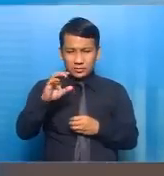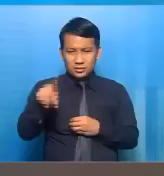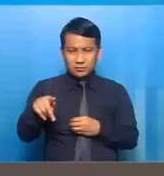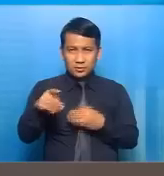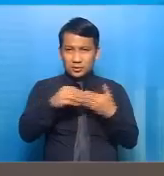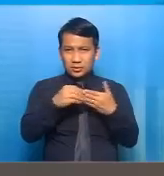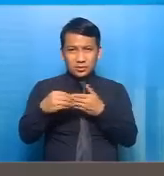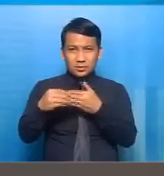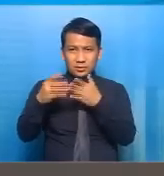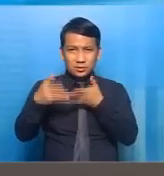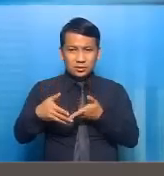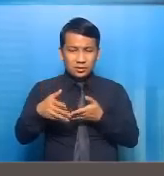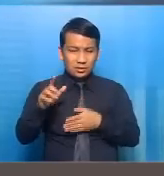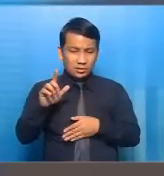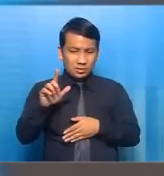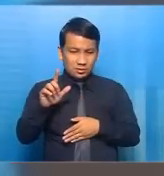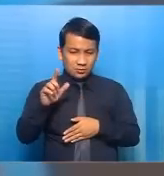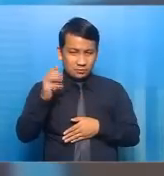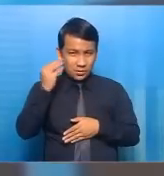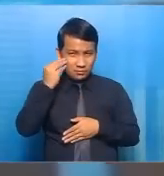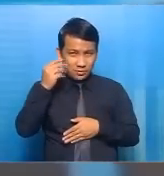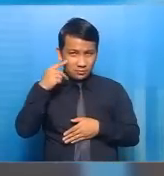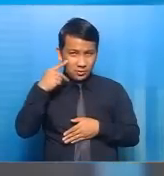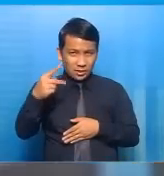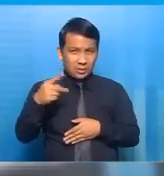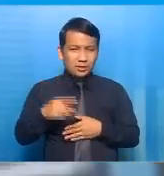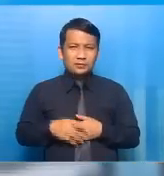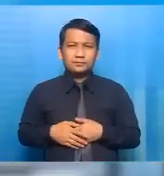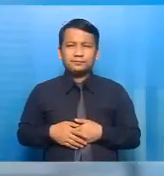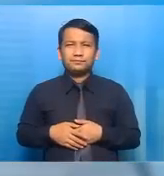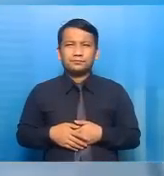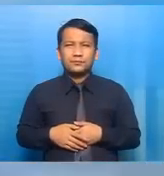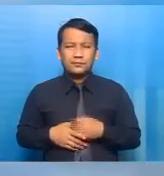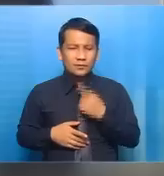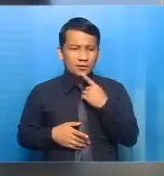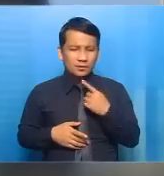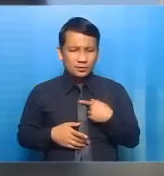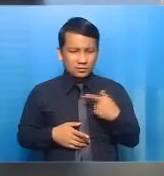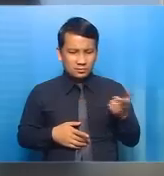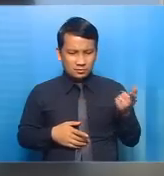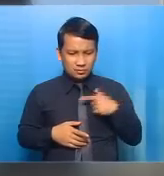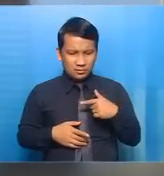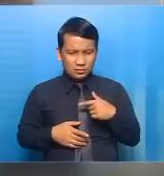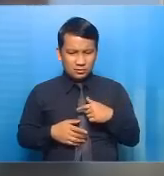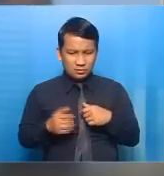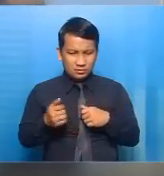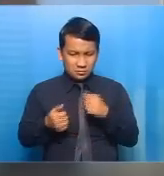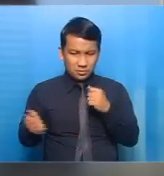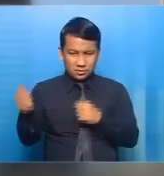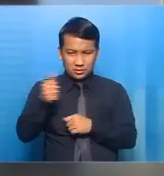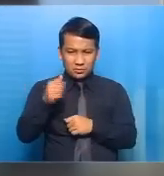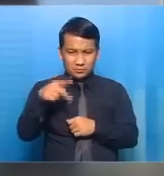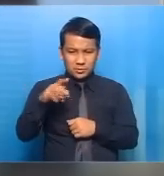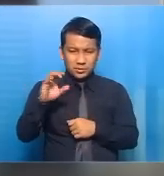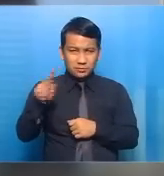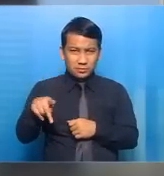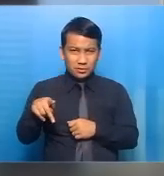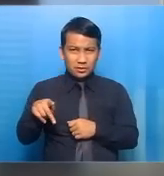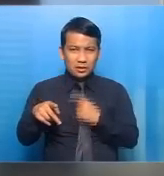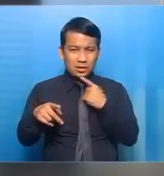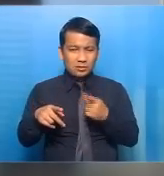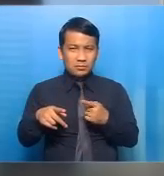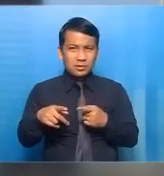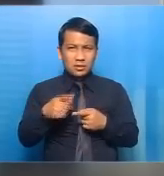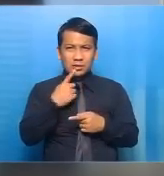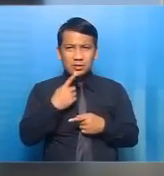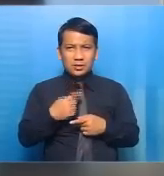niya na si Teniente Marvin Peralta. Ang pagkasabi ng station commander ng PCP commander ko ay nagpaalam